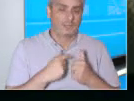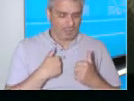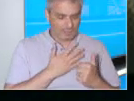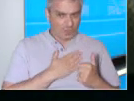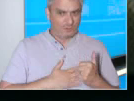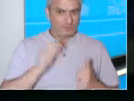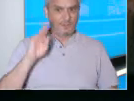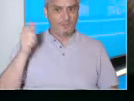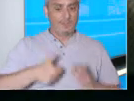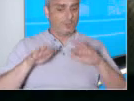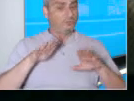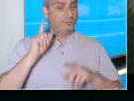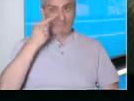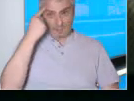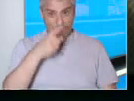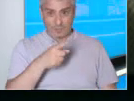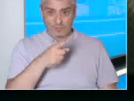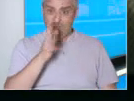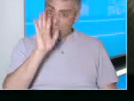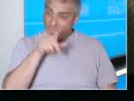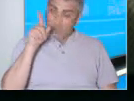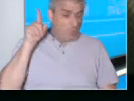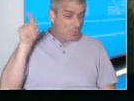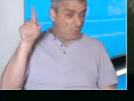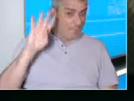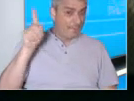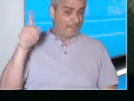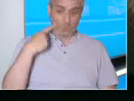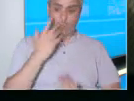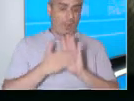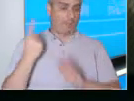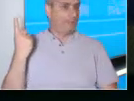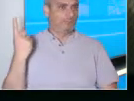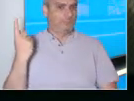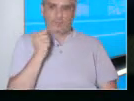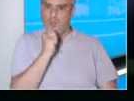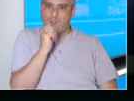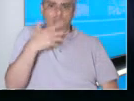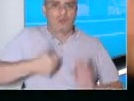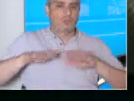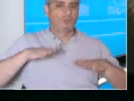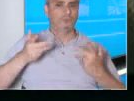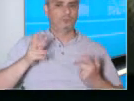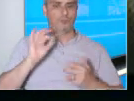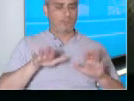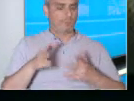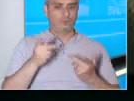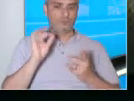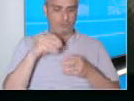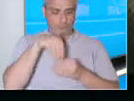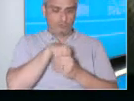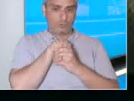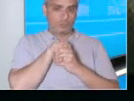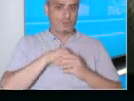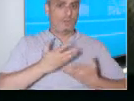רוצה שביבי יהיה ראש ממשלה, אבל אתם יודעים מה? אפילו הוא, ככה הוא אמר לפחות, לא רוצה להיות ראש ממשלה, שממשלה שמורכבת